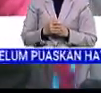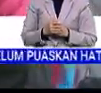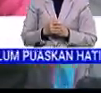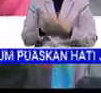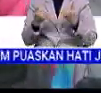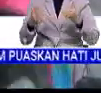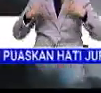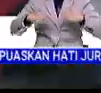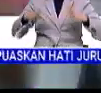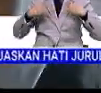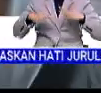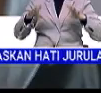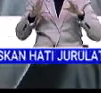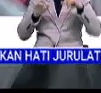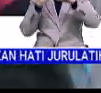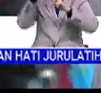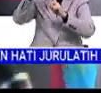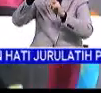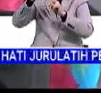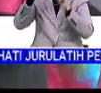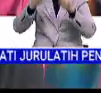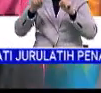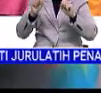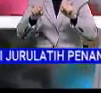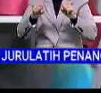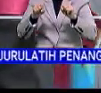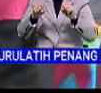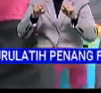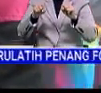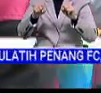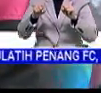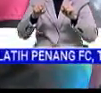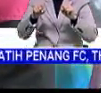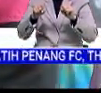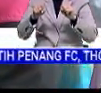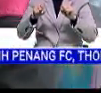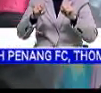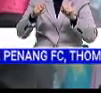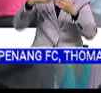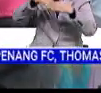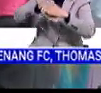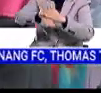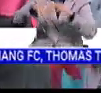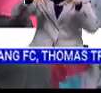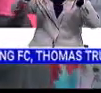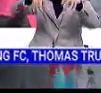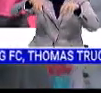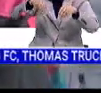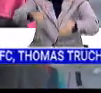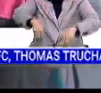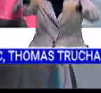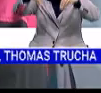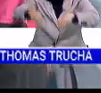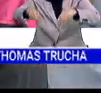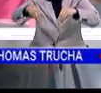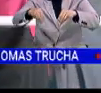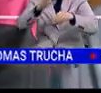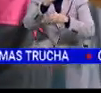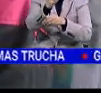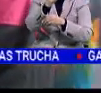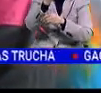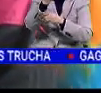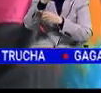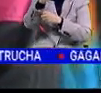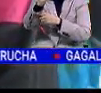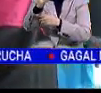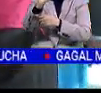Baju t-shirt pun boleh, macam baju t-shirt ni. Jadi kita masukkan dalam apa, simen, nanti dia keras. Kita buat cahaya